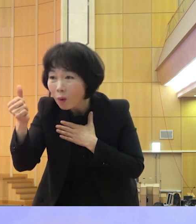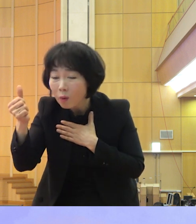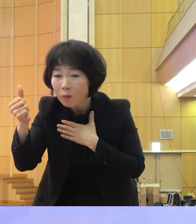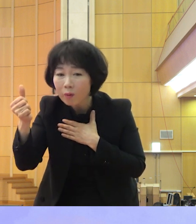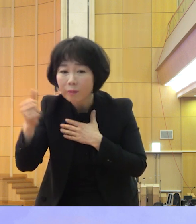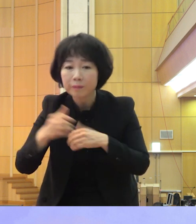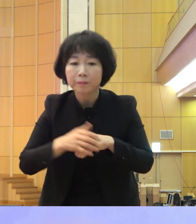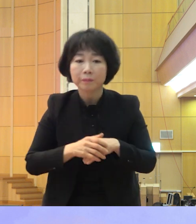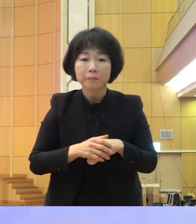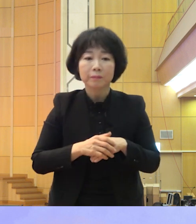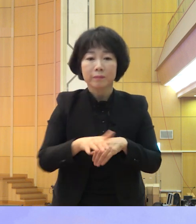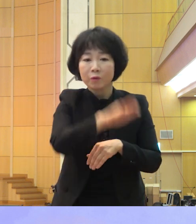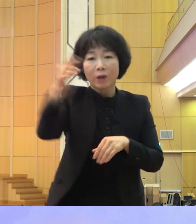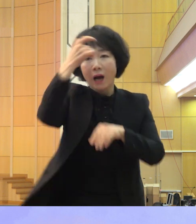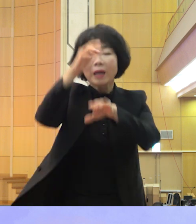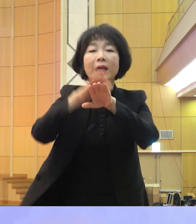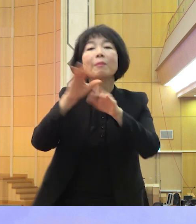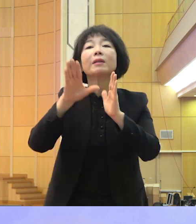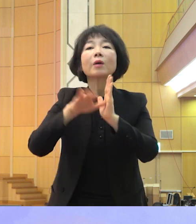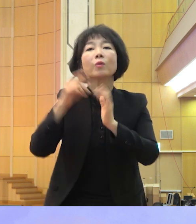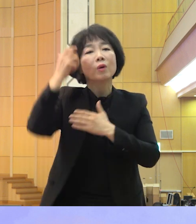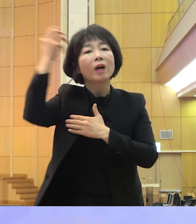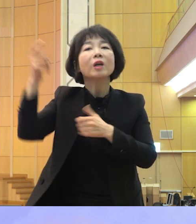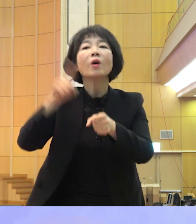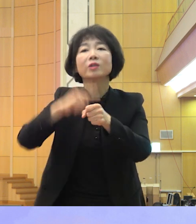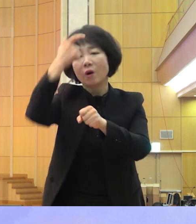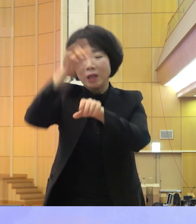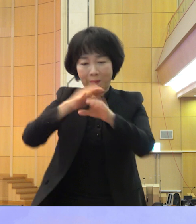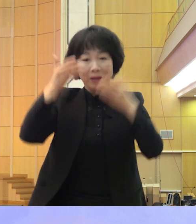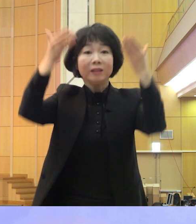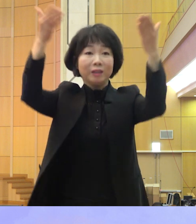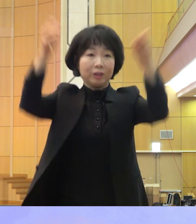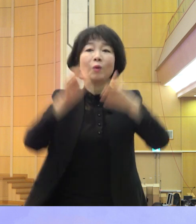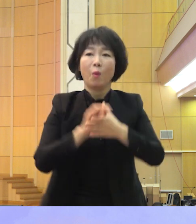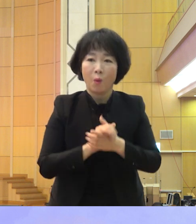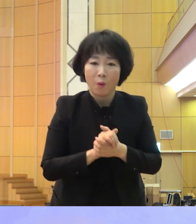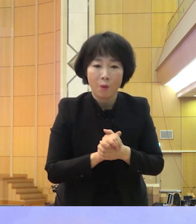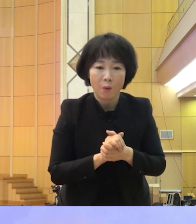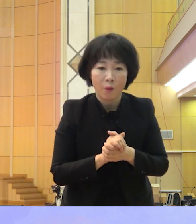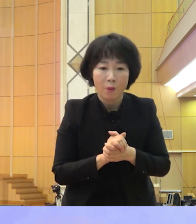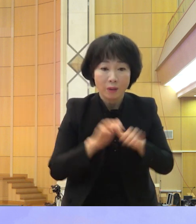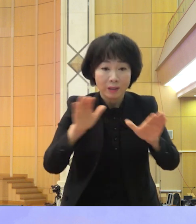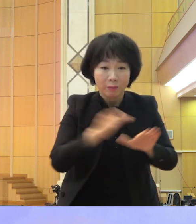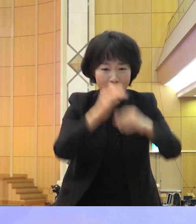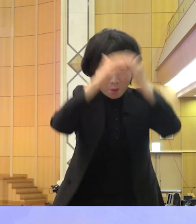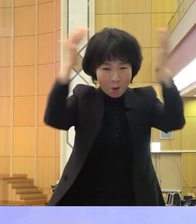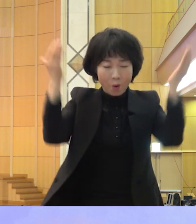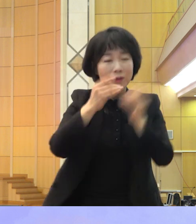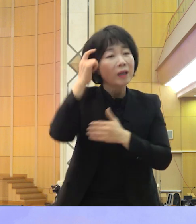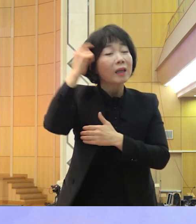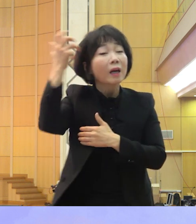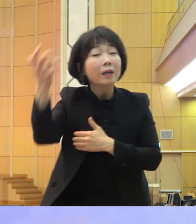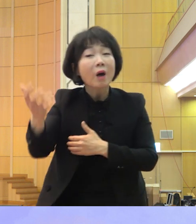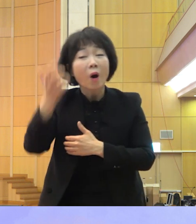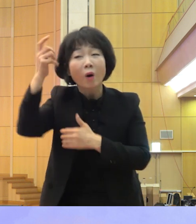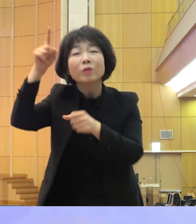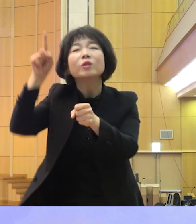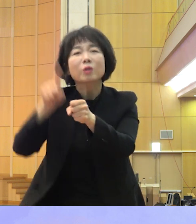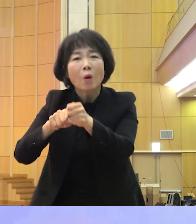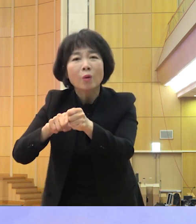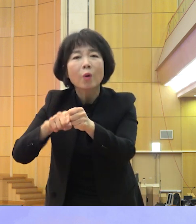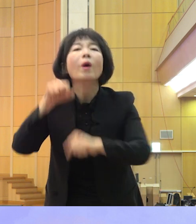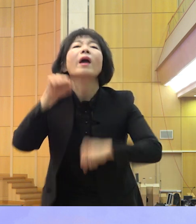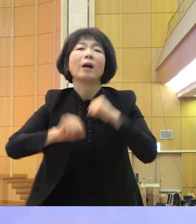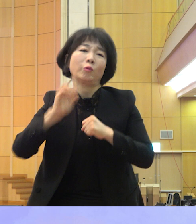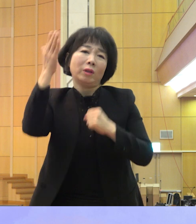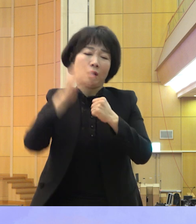또한 예배를 드리더라도 영적 예배를 드려야 되고, 할렐루야. 이제 모든 게 다 영적으로만 가는 거예요.